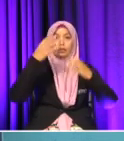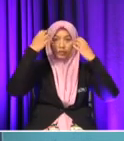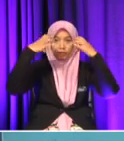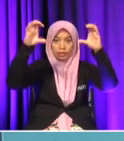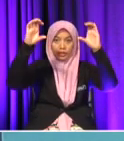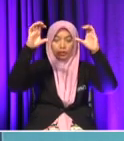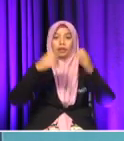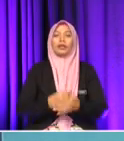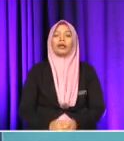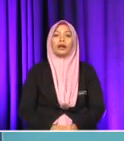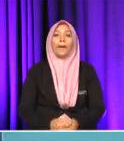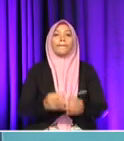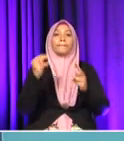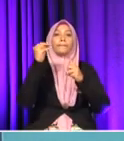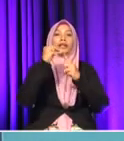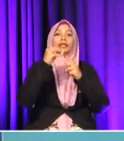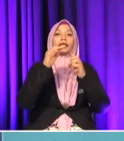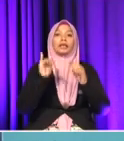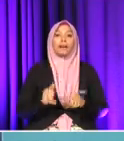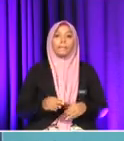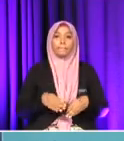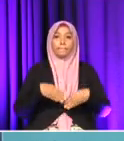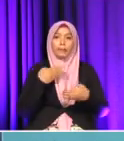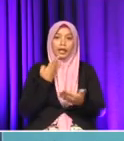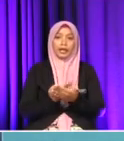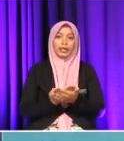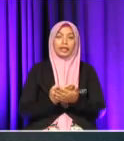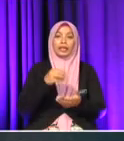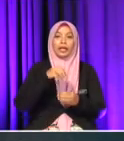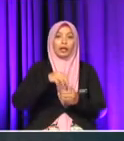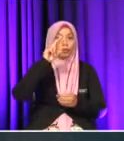dapat maka yang baik dalam pencak silat ee gitu